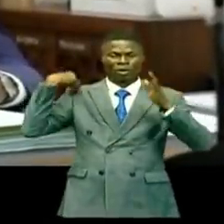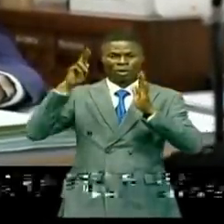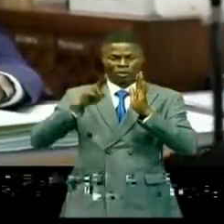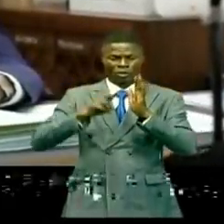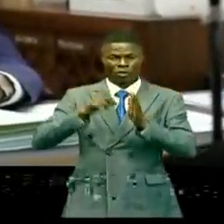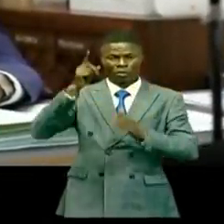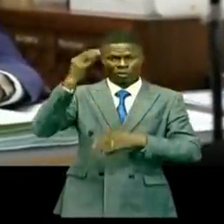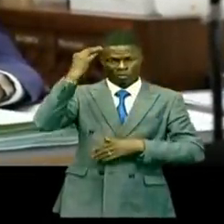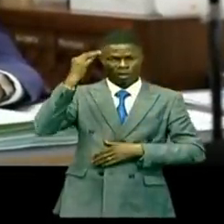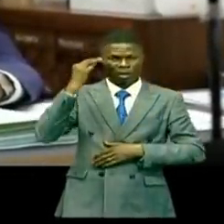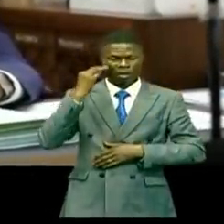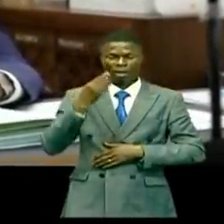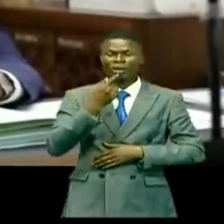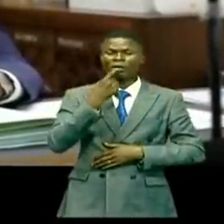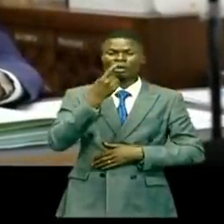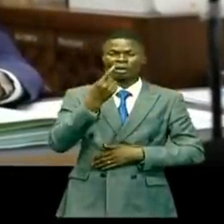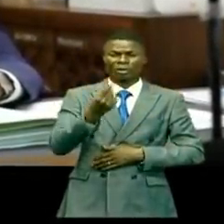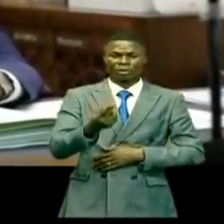à l'occasion